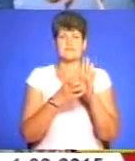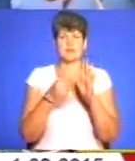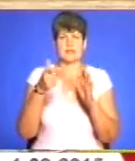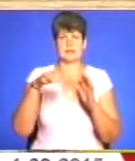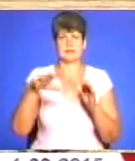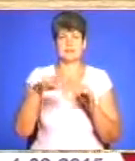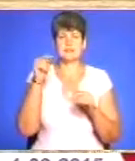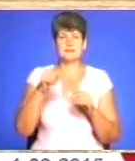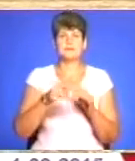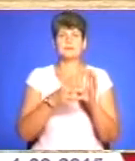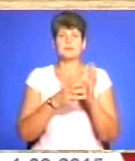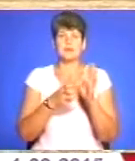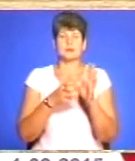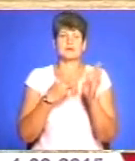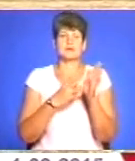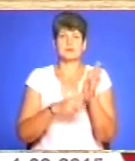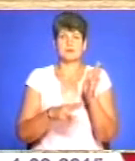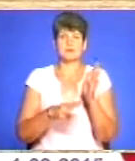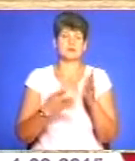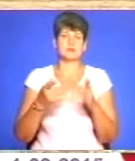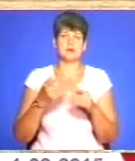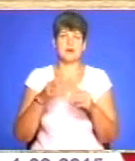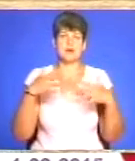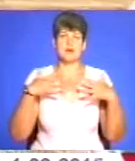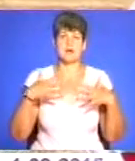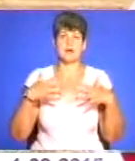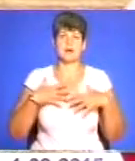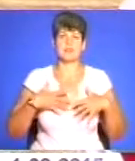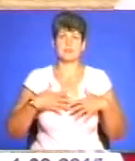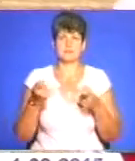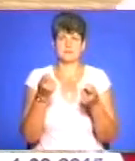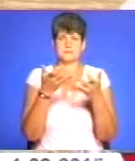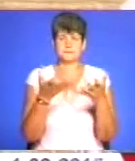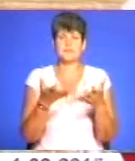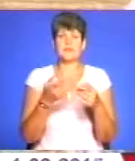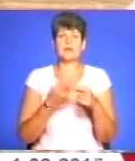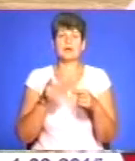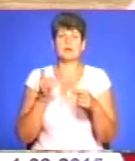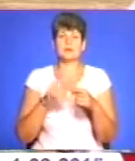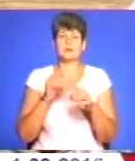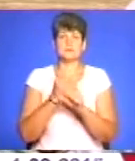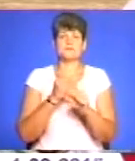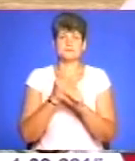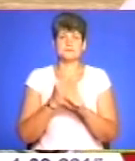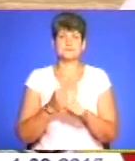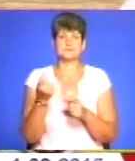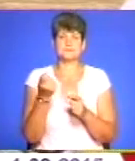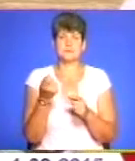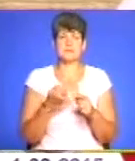них 870 – насіннєві сорти канадської селекції. Канадської селекції, яких будемо виробляти насіння,